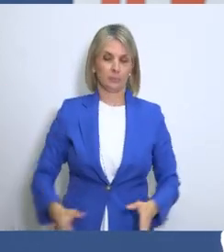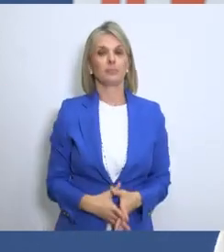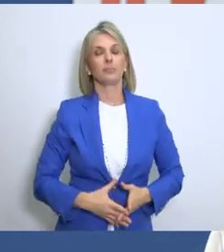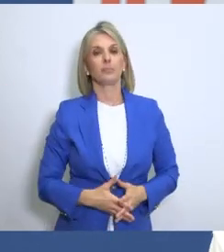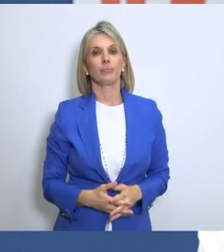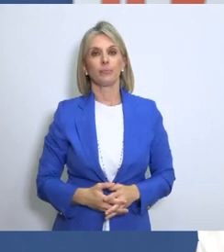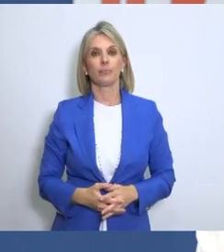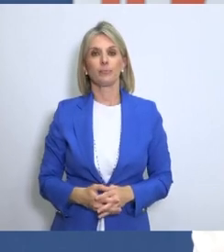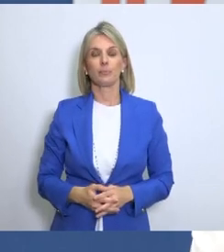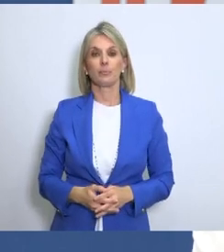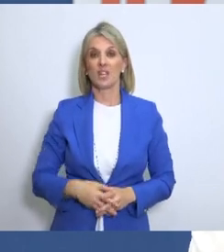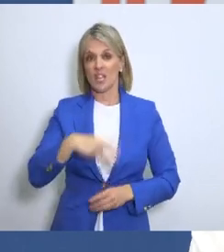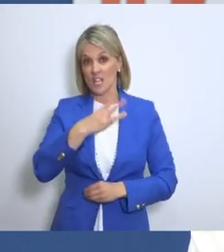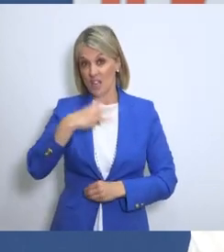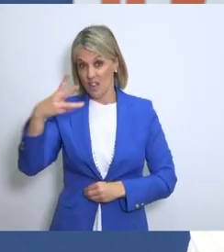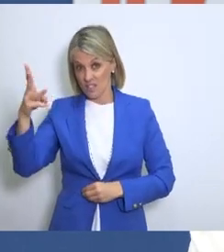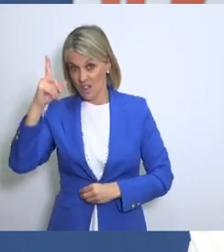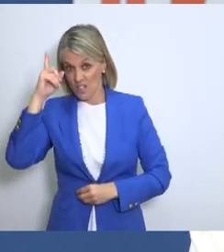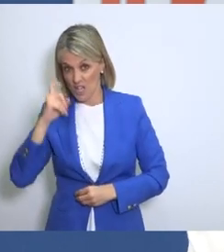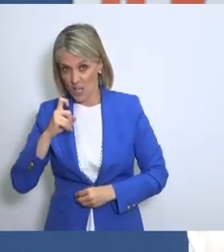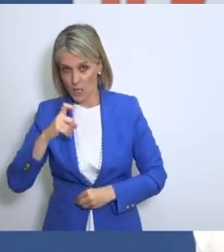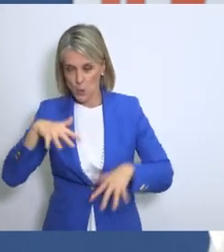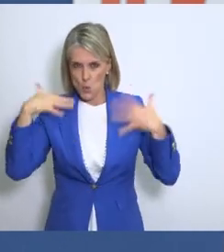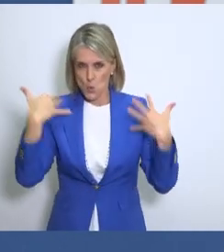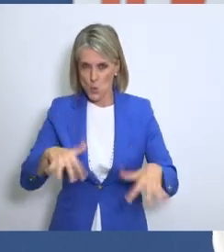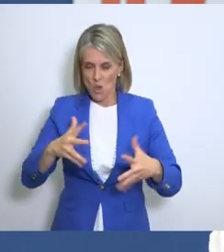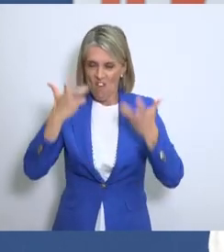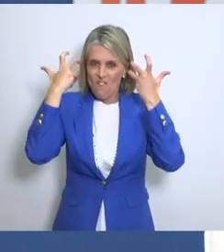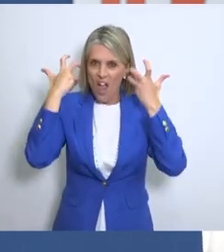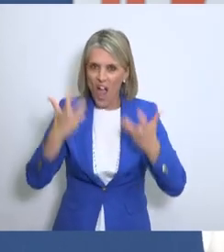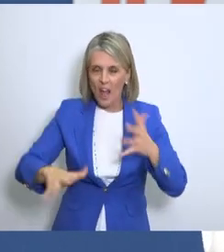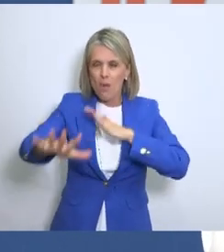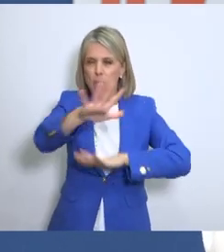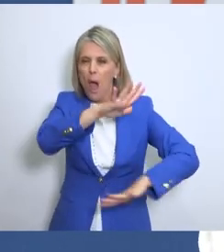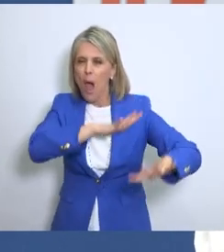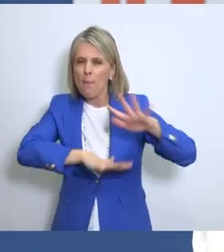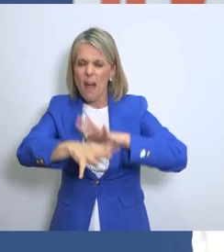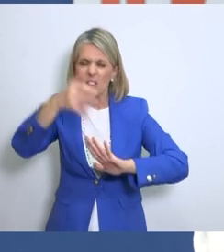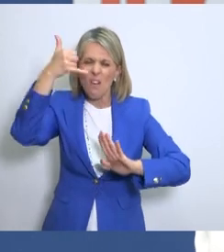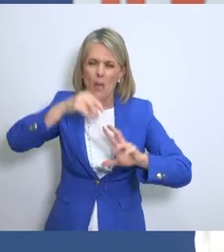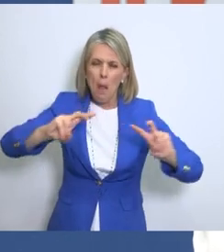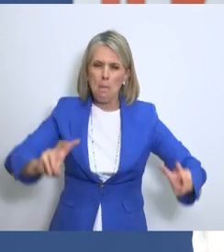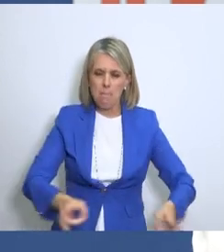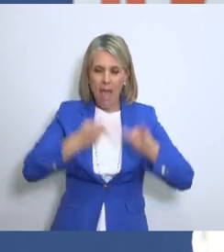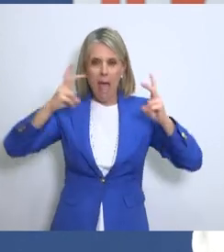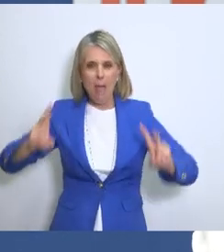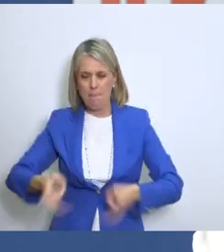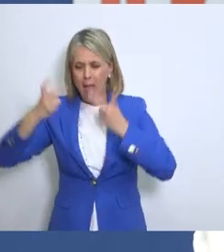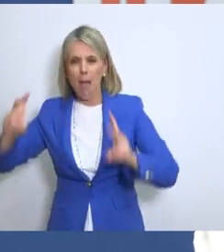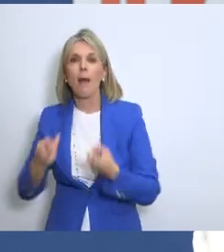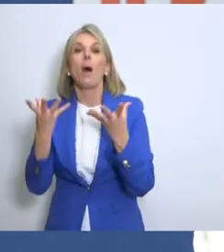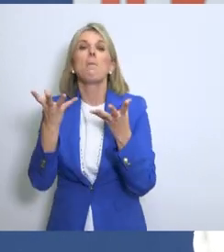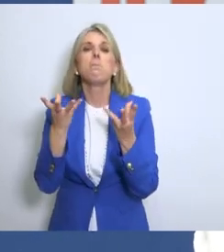ο ΣΥΡΙΖΑ βούτυξε βαθιά μέσα στη λεγόμενη διαπλοκή. Σε αυτές τις εκλογές τα ψηφοδέλτιά του είναι γεμάτα, όχι μόνο με πρώην στελέχη της